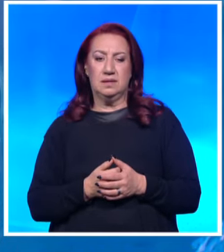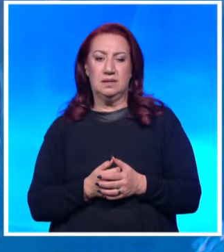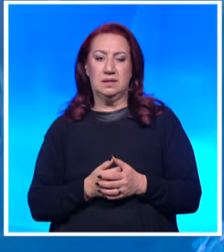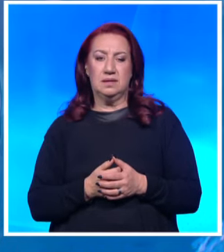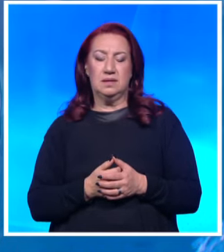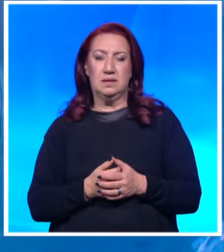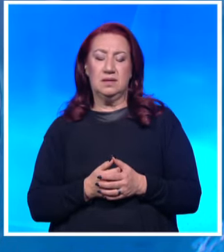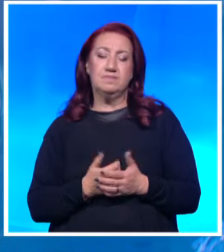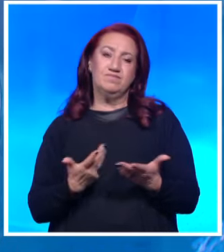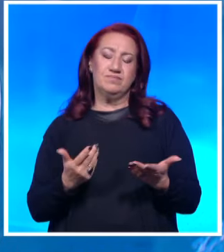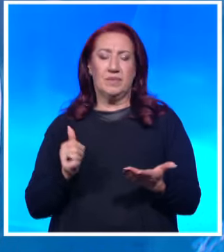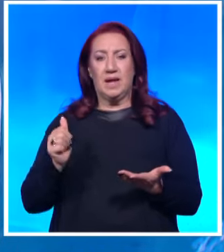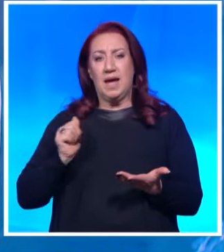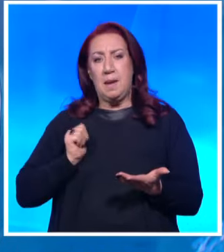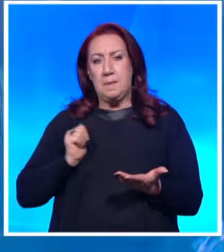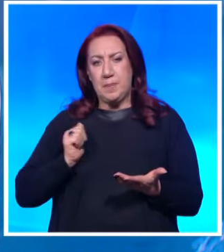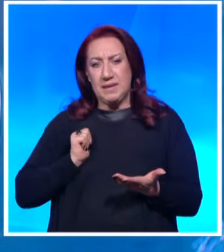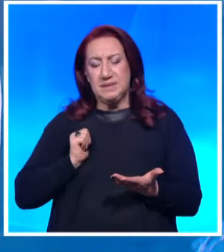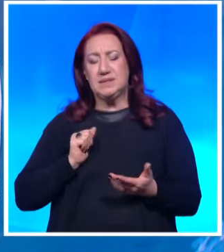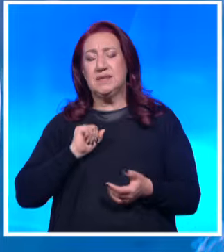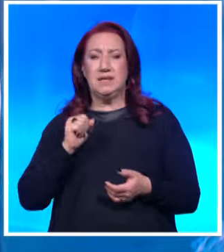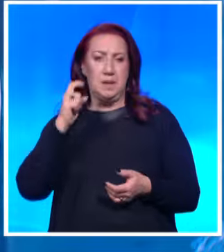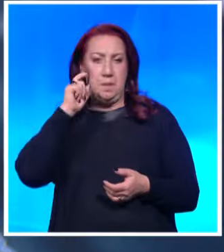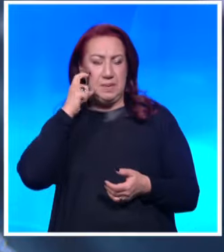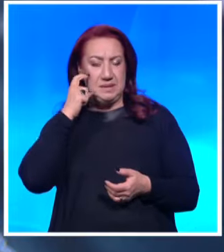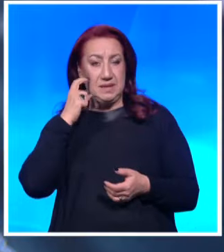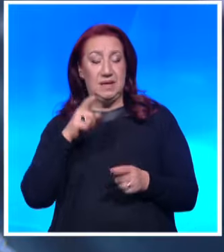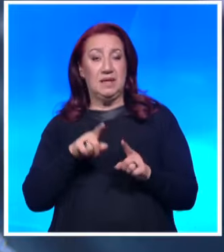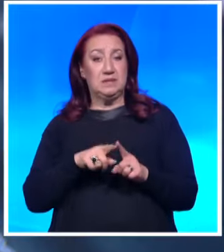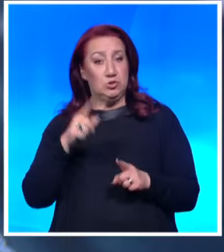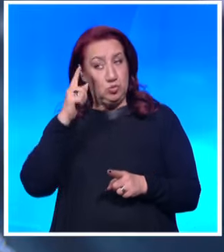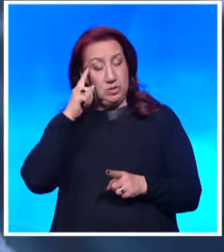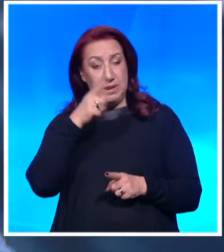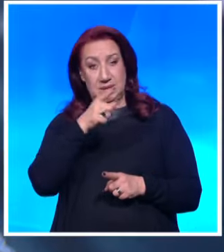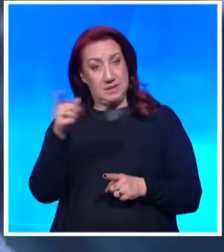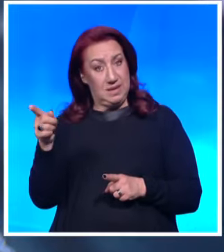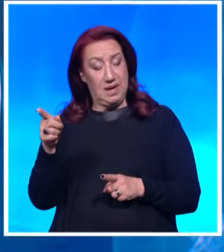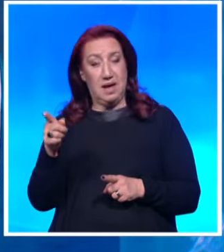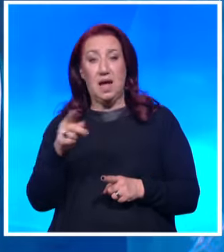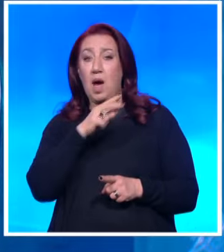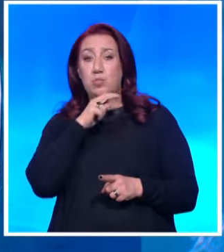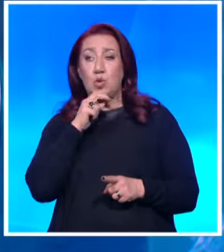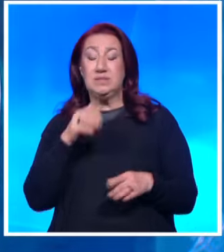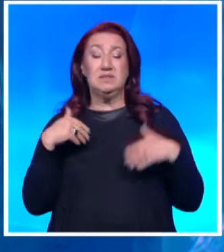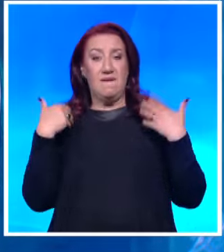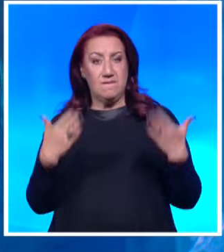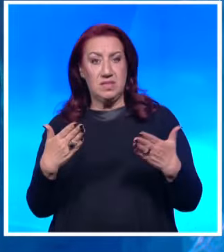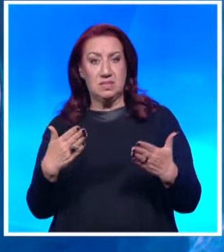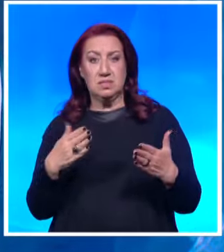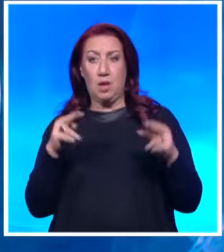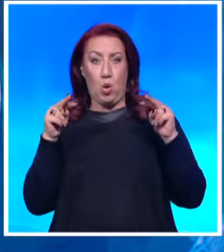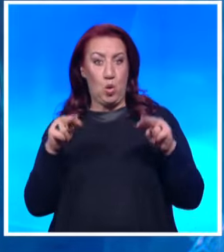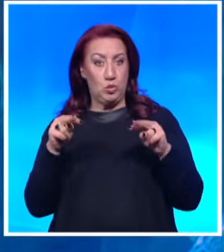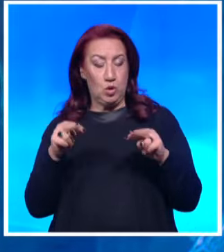да се пазят най-вече. Да се пазят и да мислят. И също така да знаят, че вашите колеги са на път. Ние винаги сме на терен, така че това